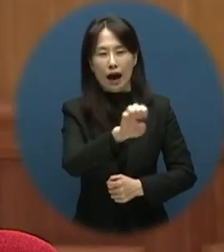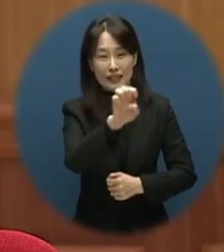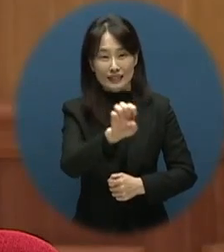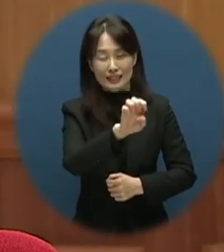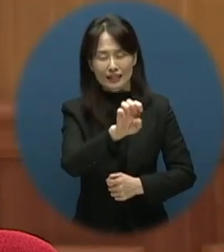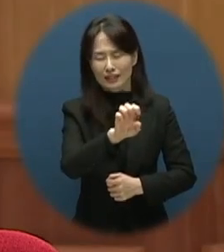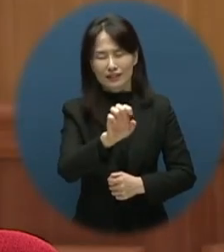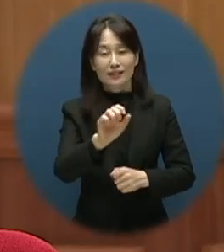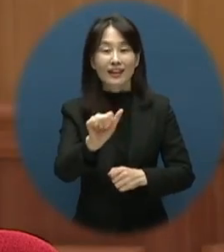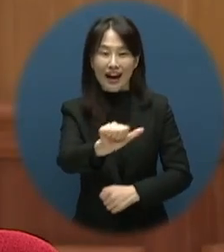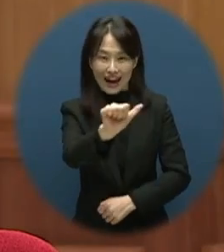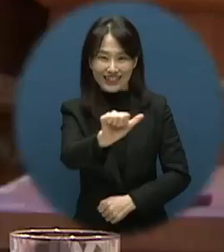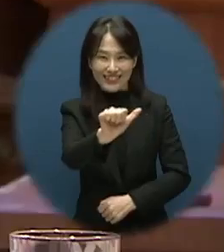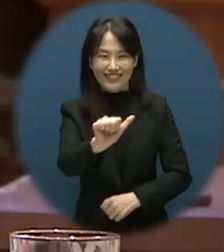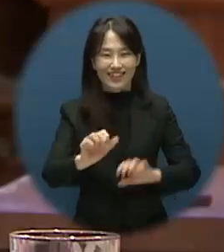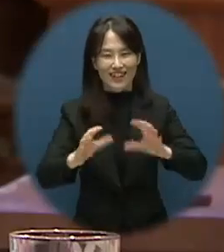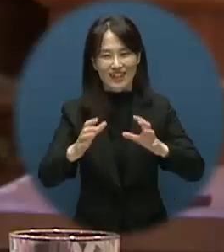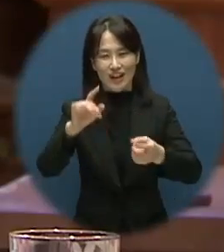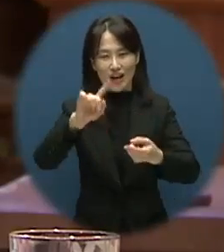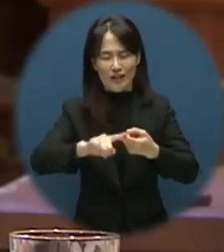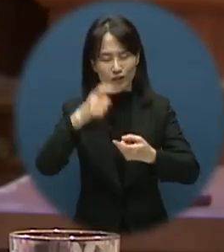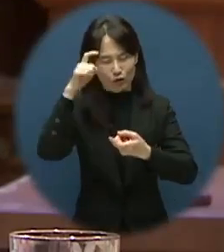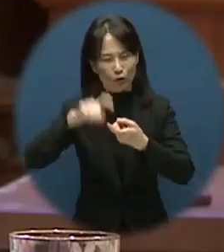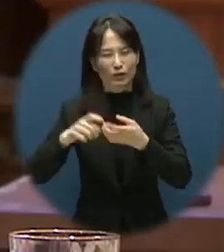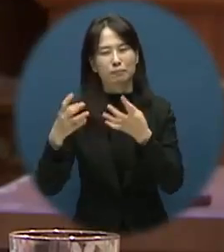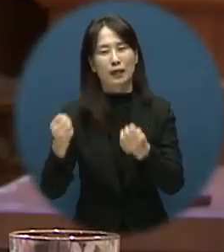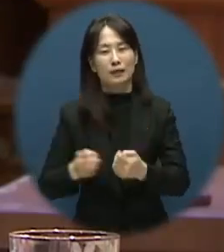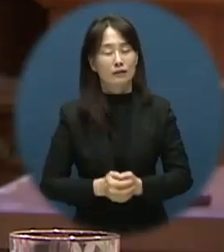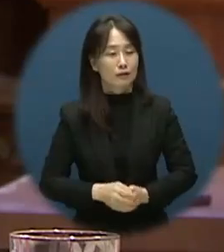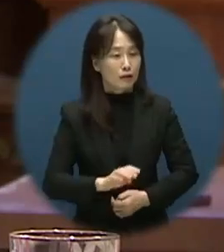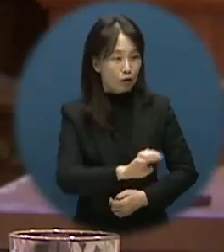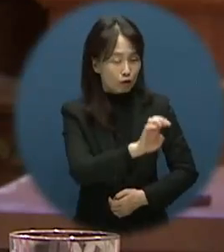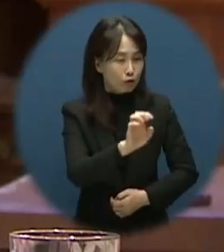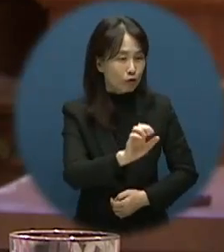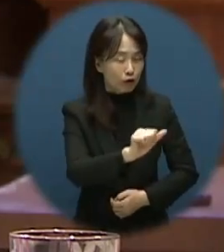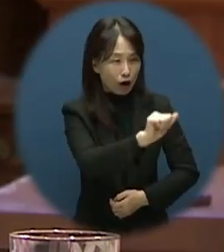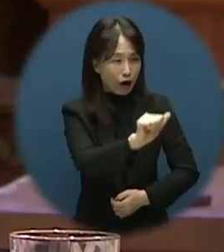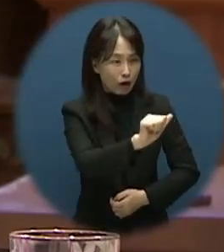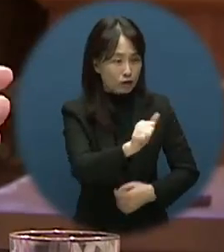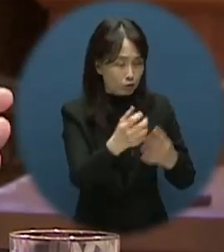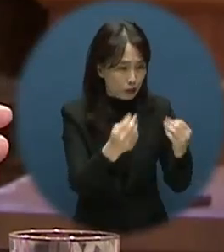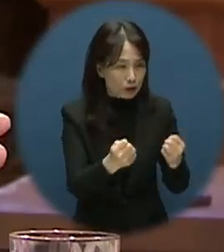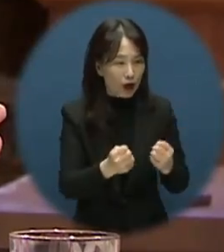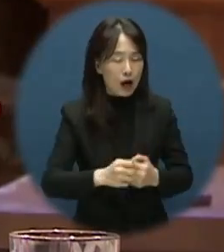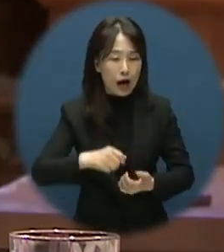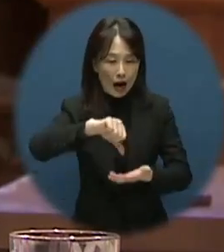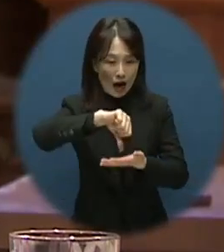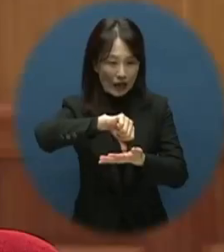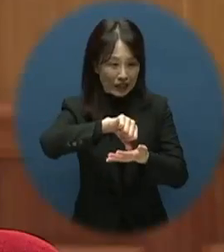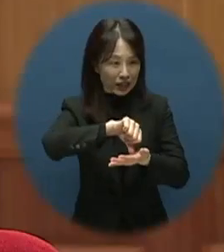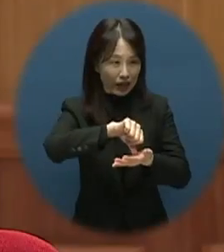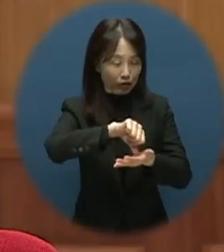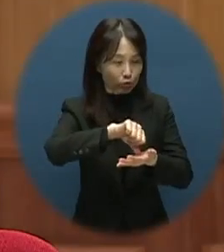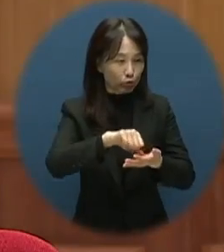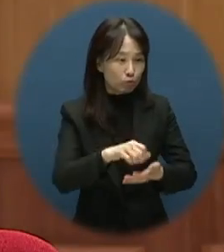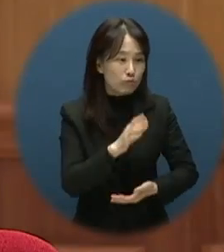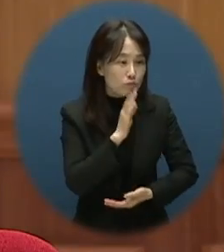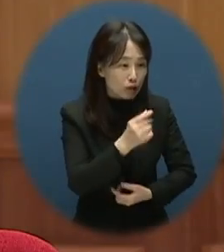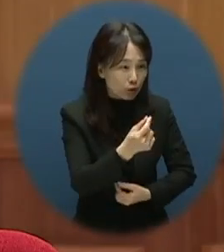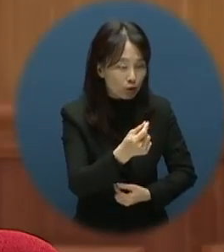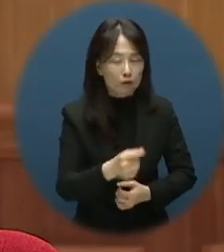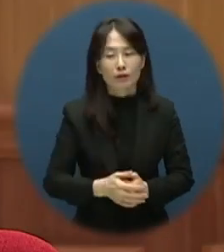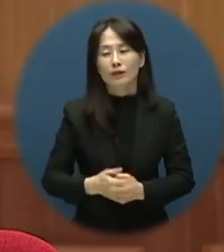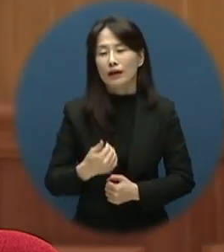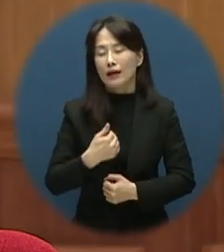동양. 그때 젊은 동양도 때... 굉장히 여러 곳이에요. 그렇죠. 오스트리아에서 가까운 이란도 동양이고. 아, 그